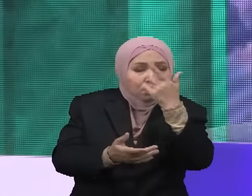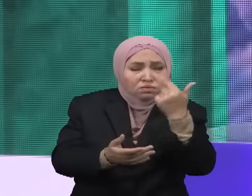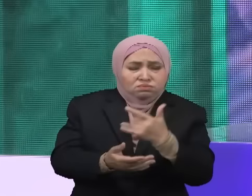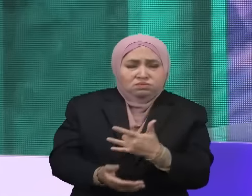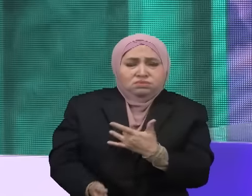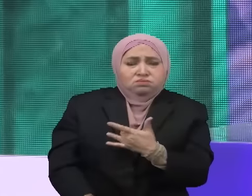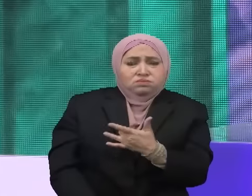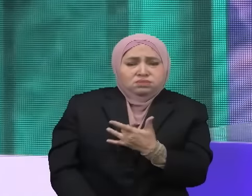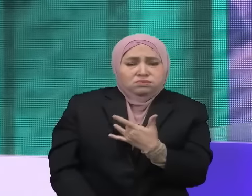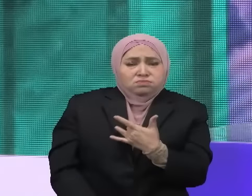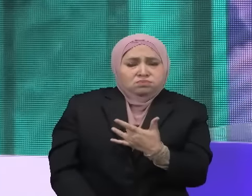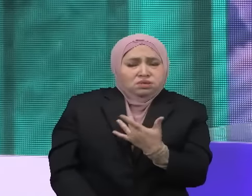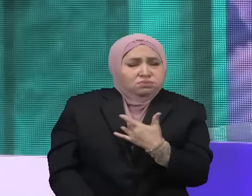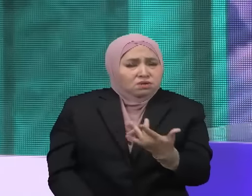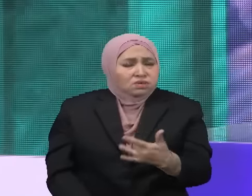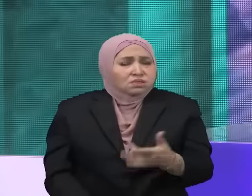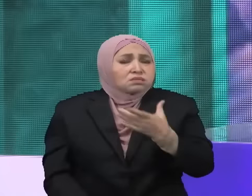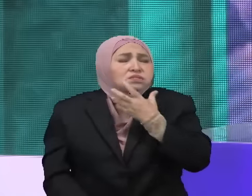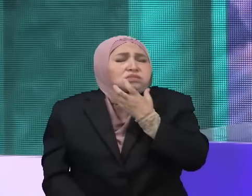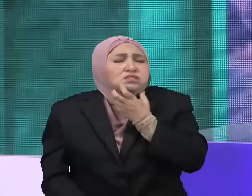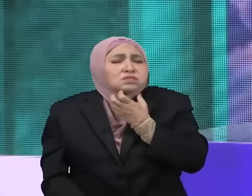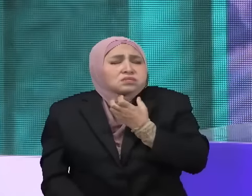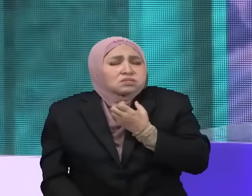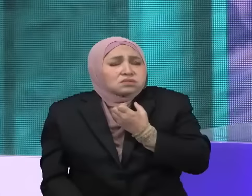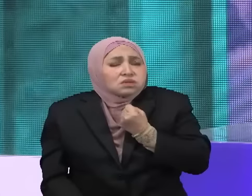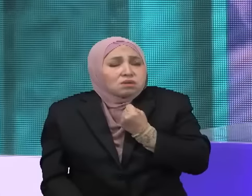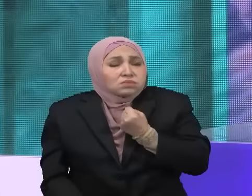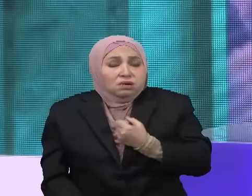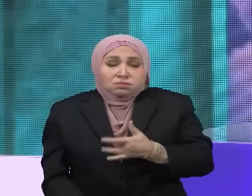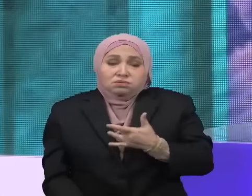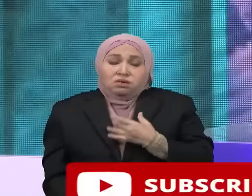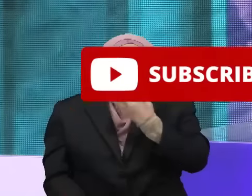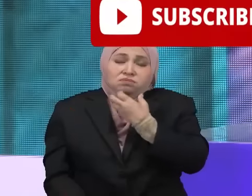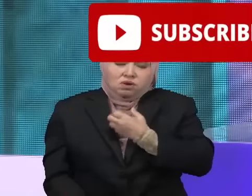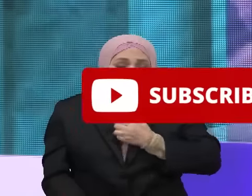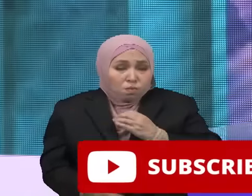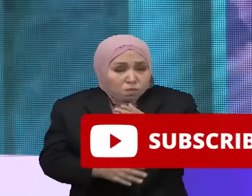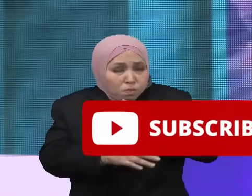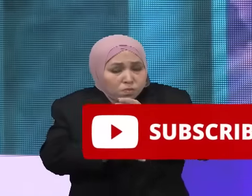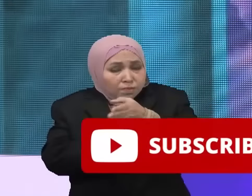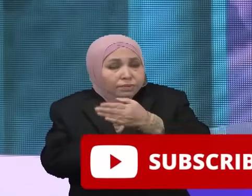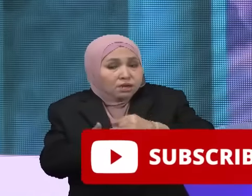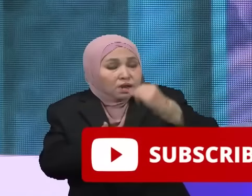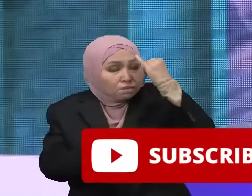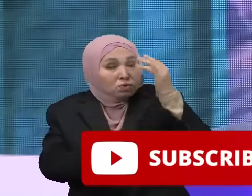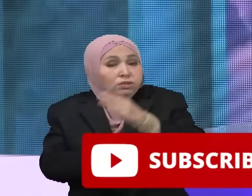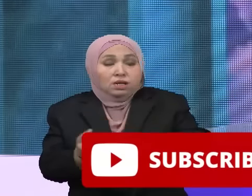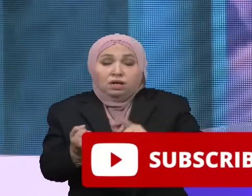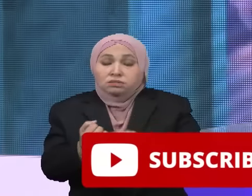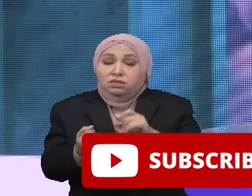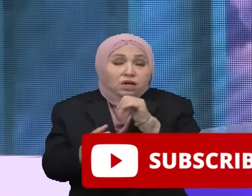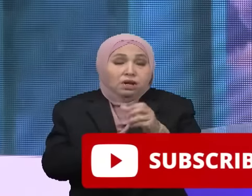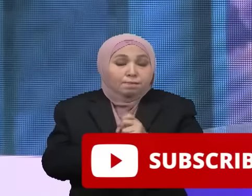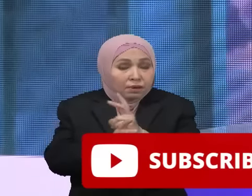terkesan dengan perasaan, terkesan dengan nafsu, sehinggakan perasaan dan nafsu overrule, melangkau daripada ilmu, dan akhirnya tidak